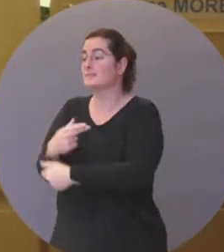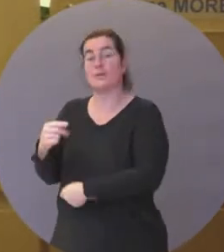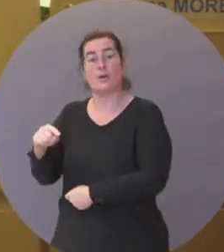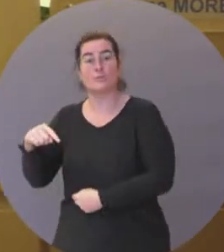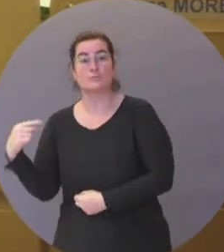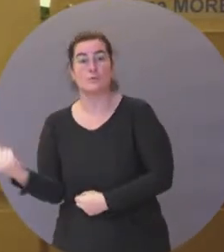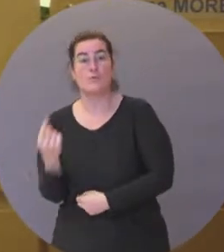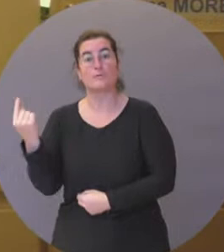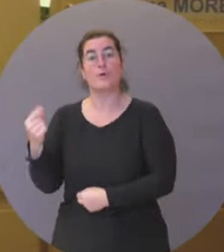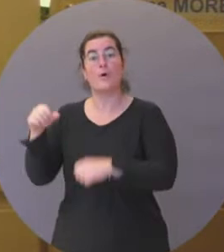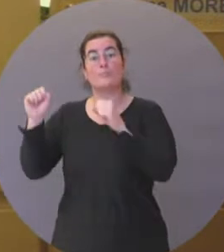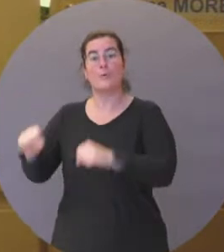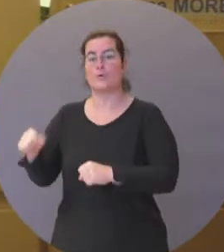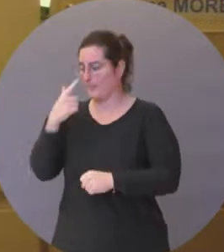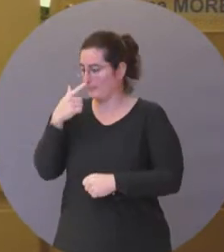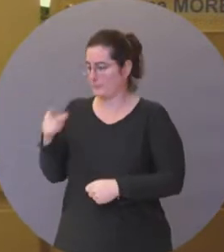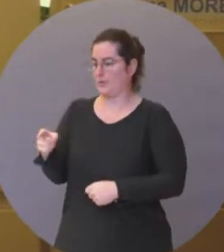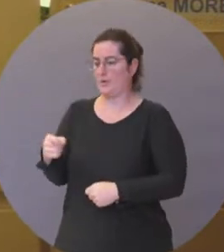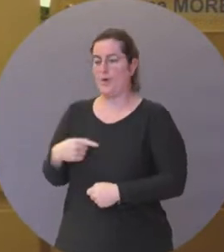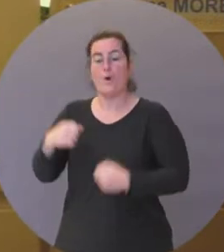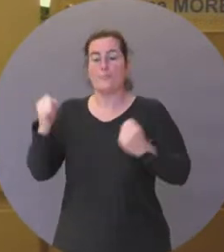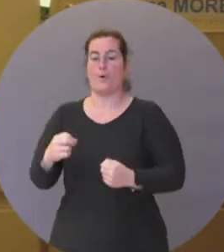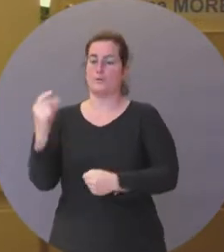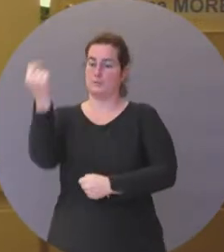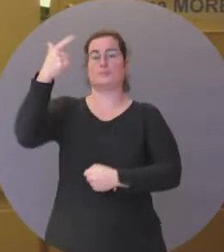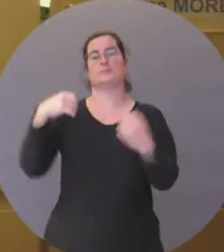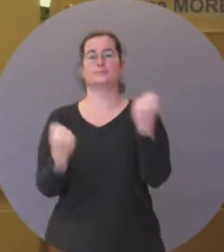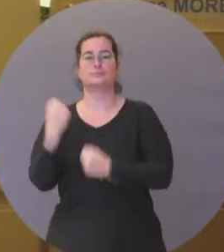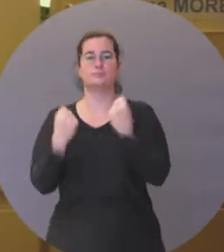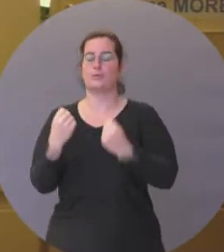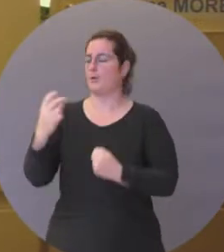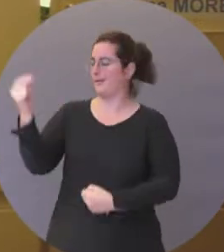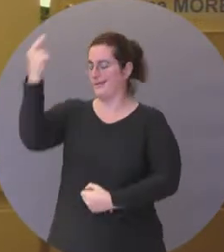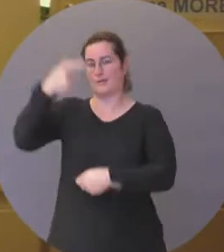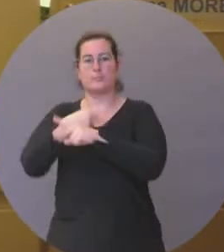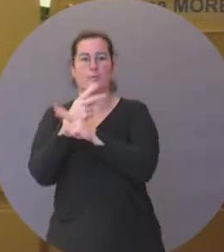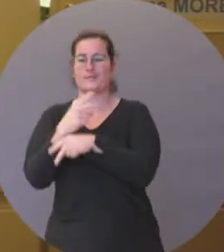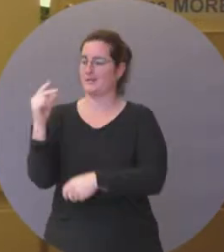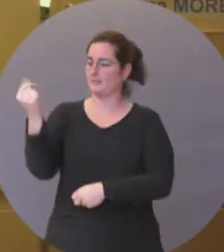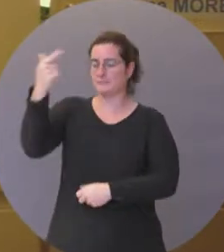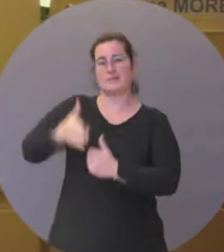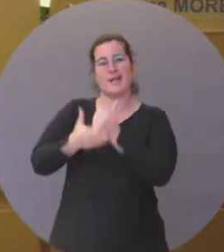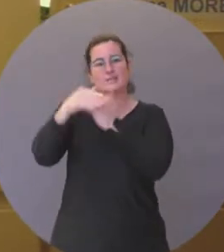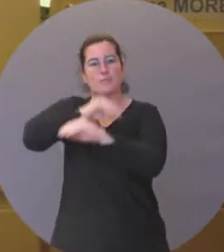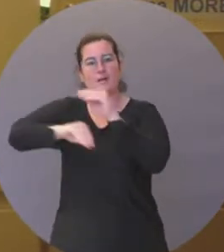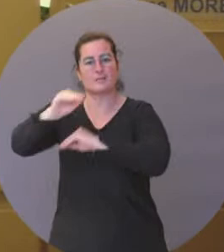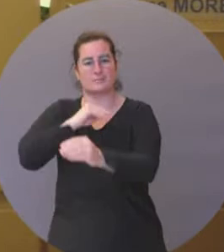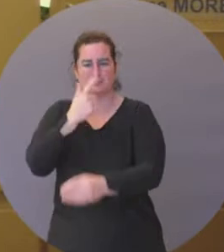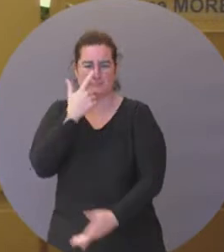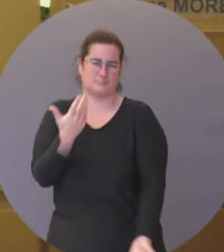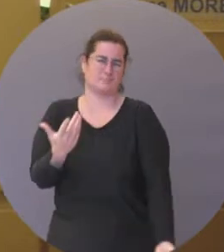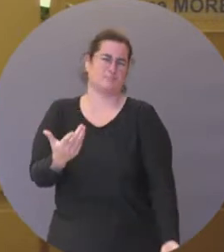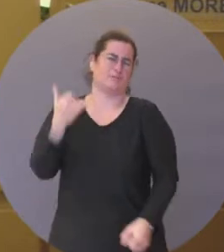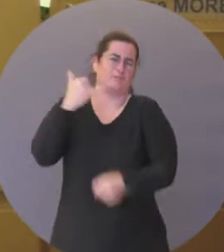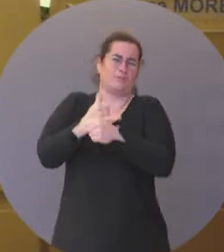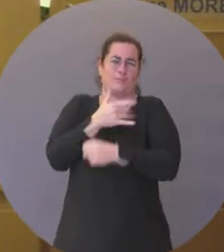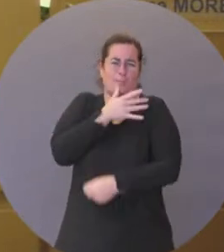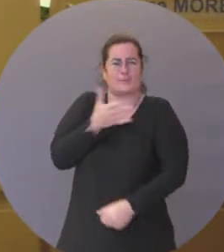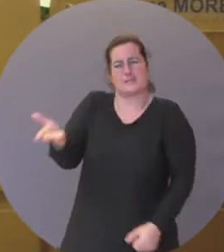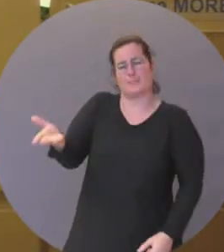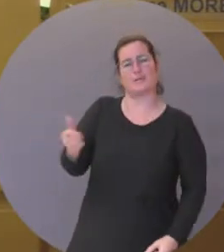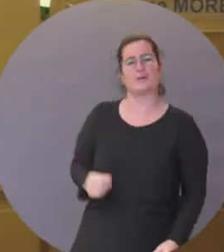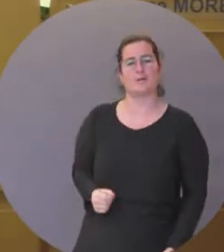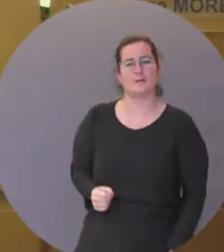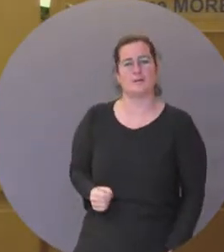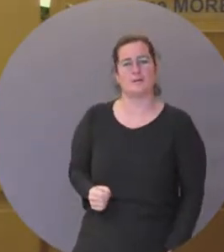transformer sur la contrainte un chauffeur routier en plombier ou en aide-soignante et clairement un mensonge mais peu